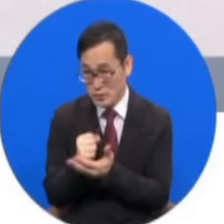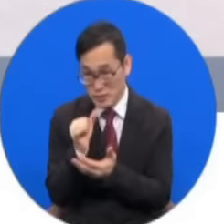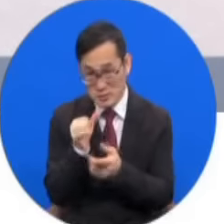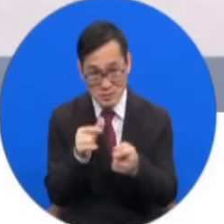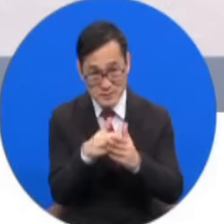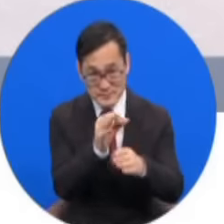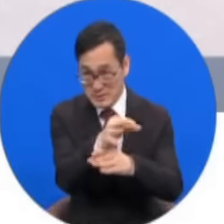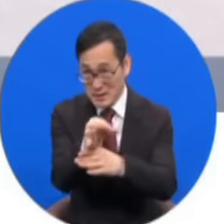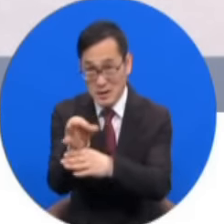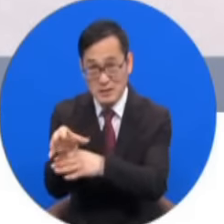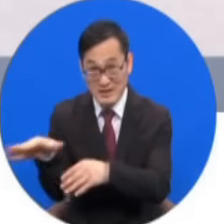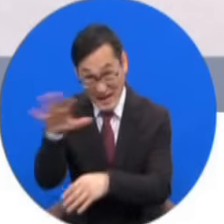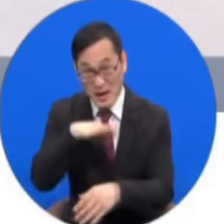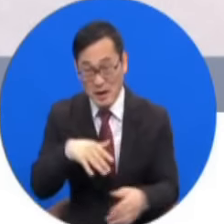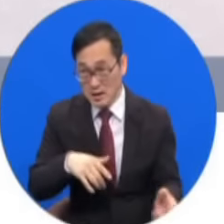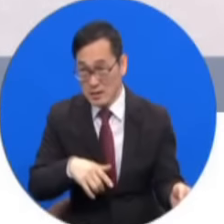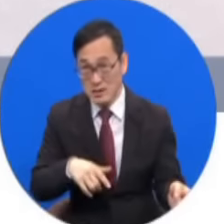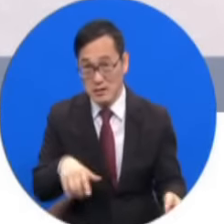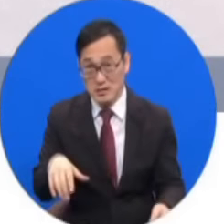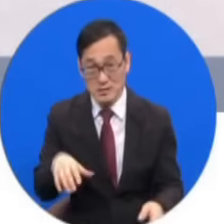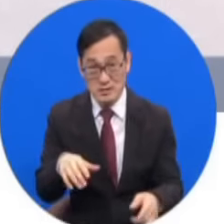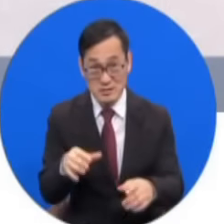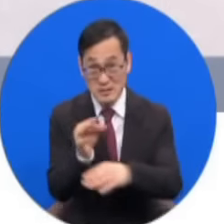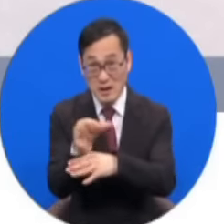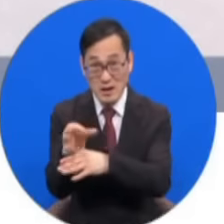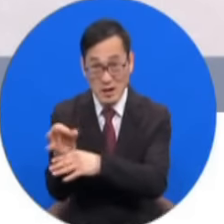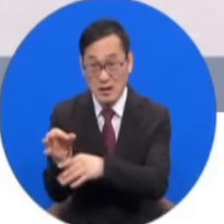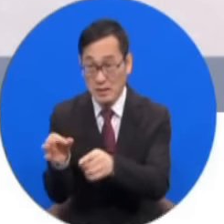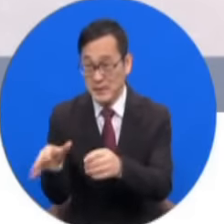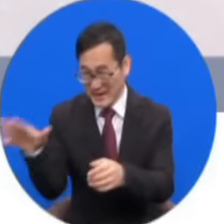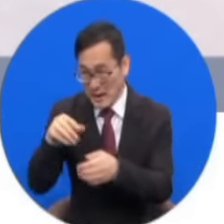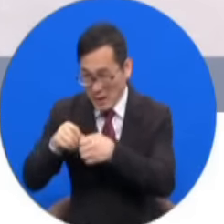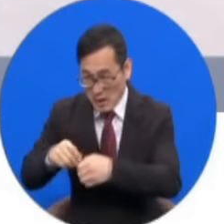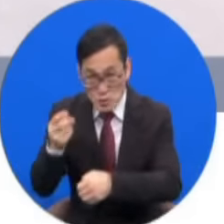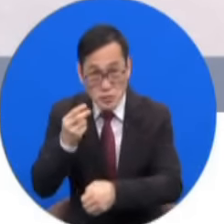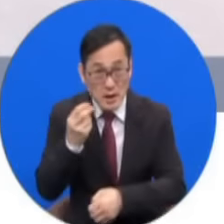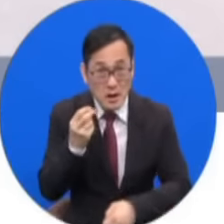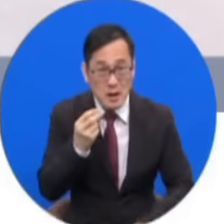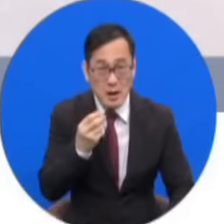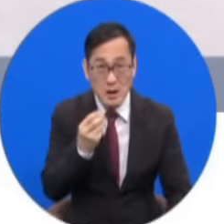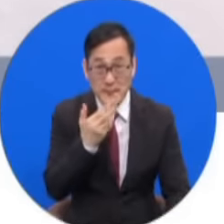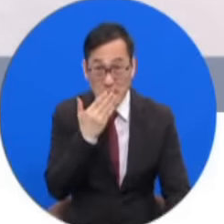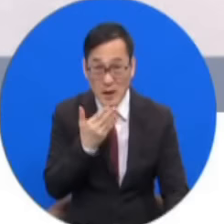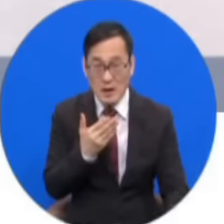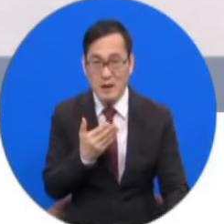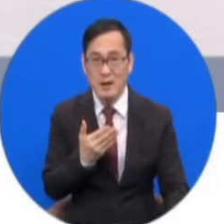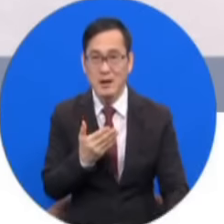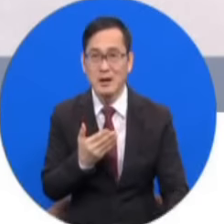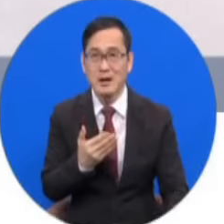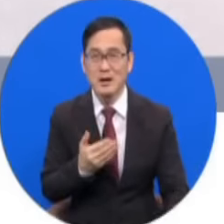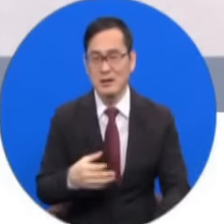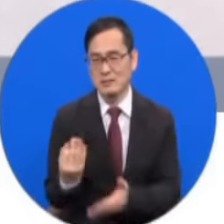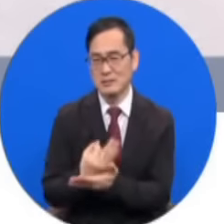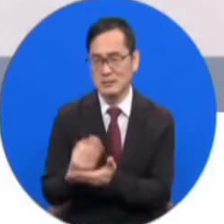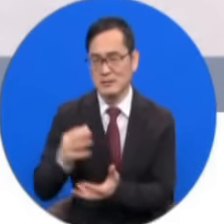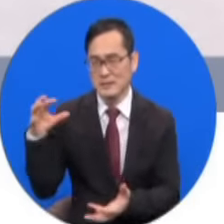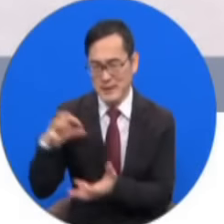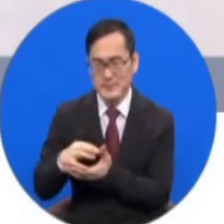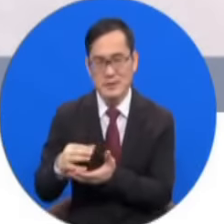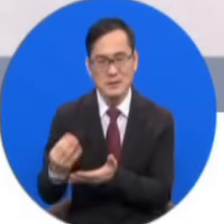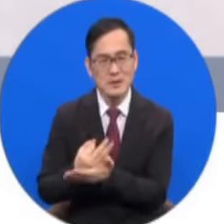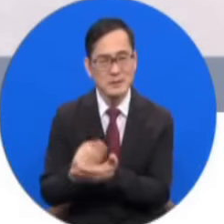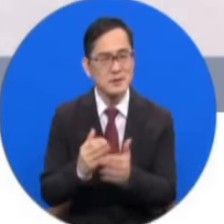연관관계가 다 떨어지는 겁니다이 총소득 사원 이 있었다고 해서 그분이이 그 그 급여 소득을 모아서 대개 부동산